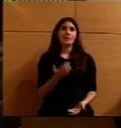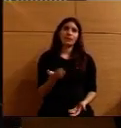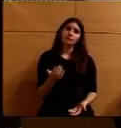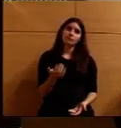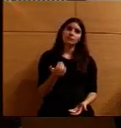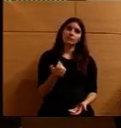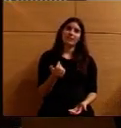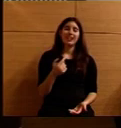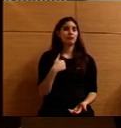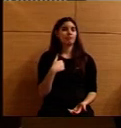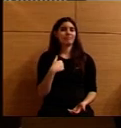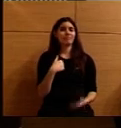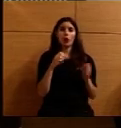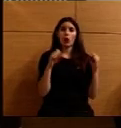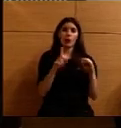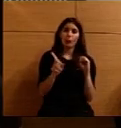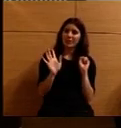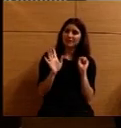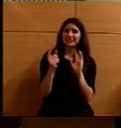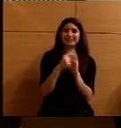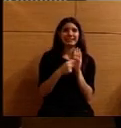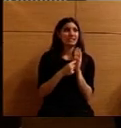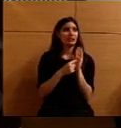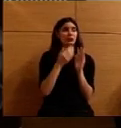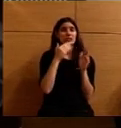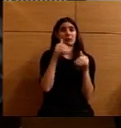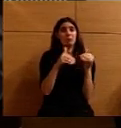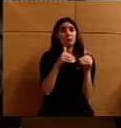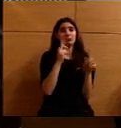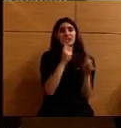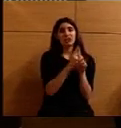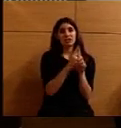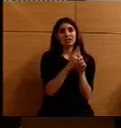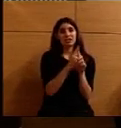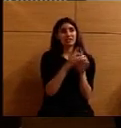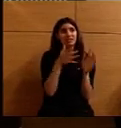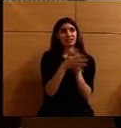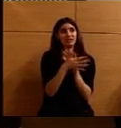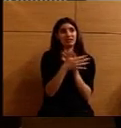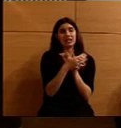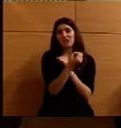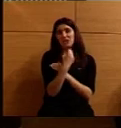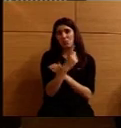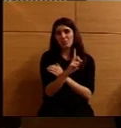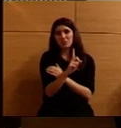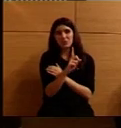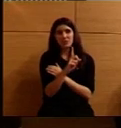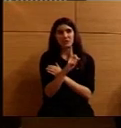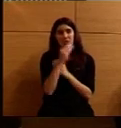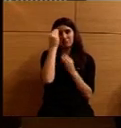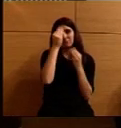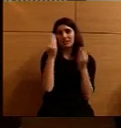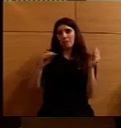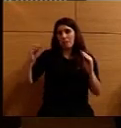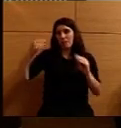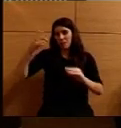No sé si compartís el meu criteri, però si me diu que va votar en contra serà que no el compartirà massa tampoc. No cal pensar massa en este